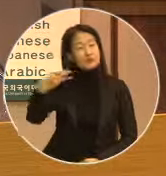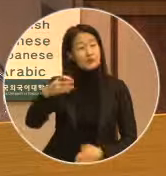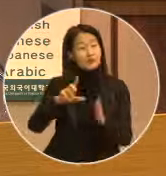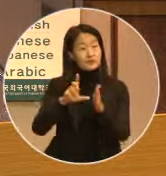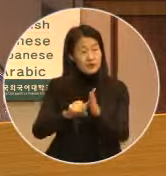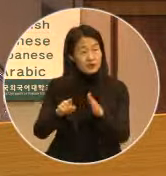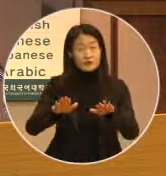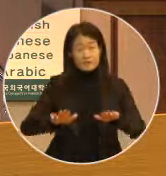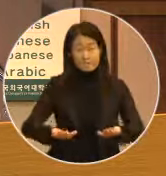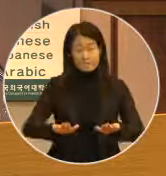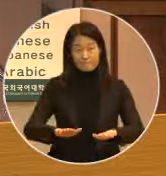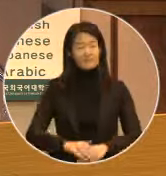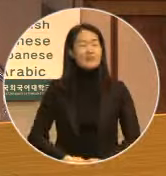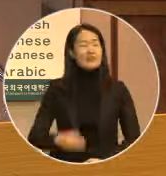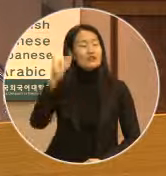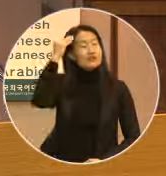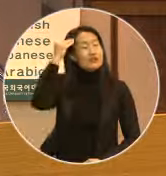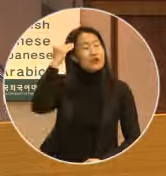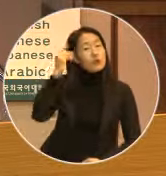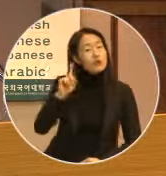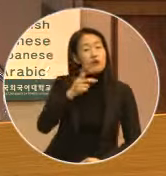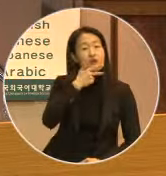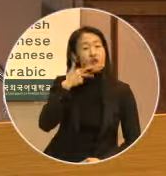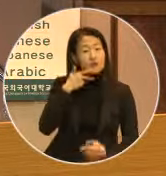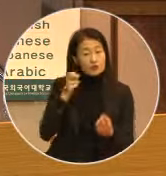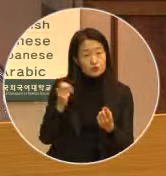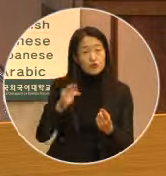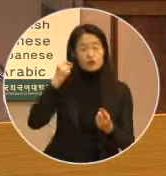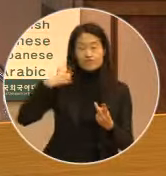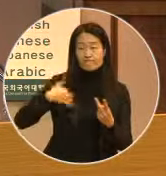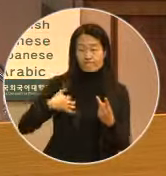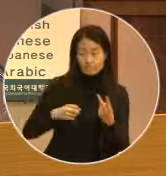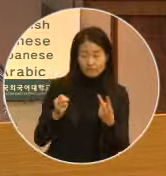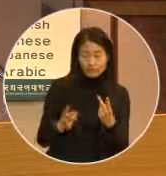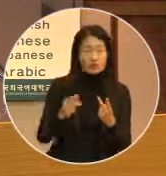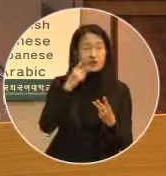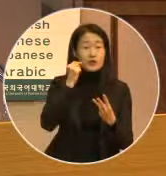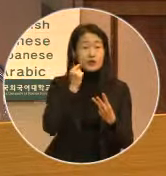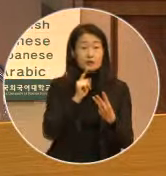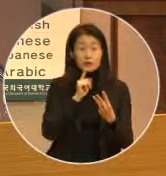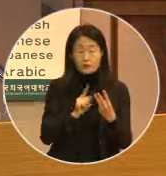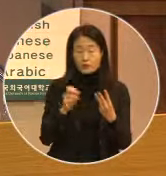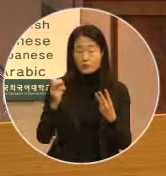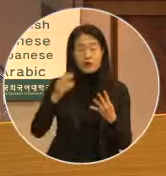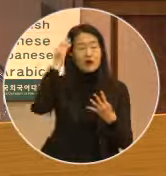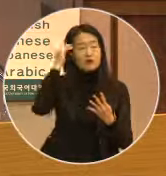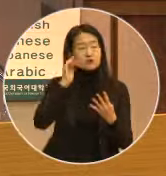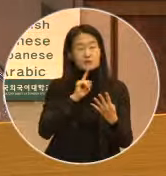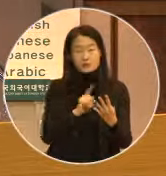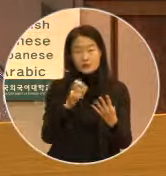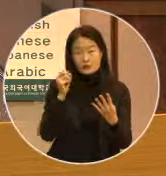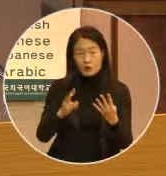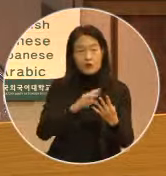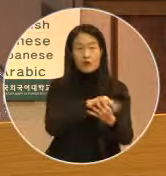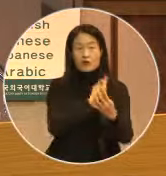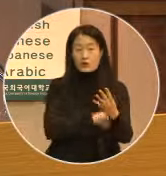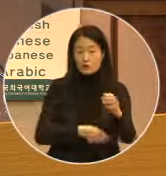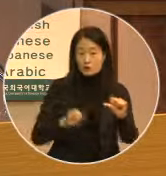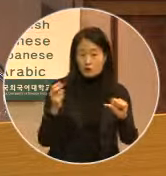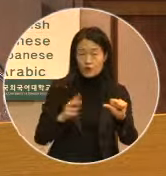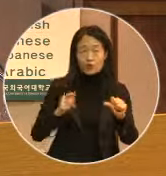2013년 2월 현재 우리 대학교는 영어학부, 중국어학부, 일본어학부, 한국어학부,